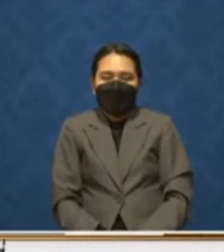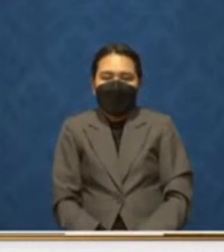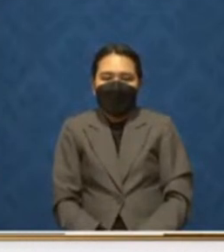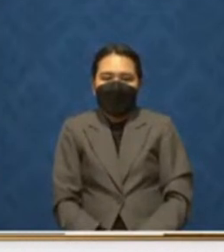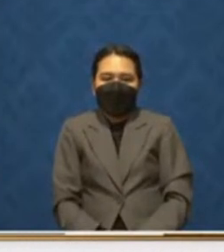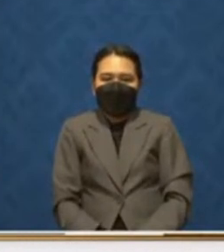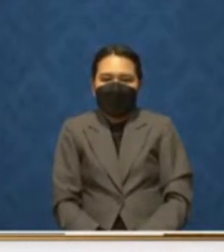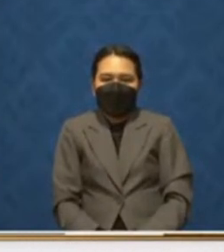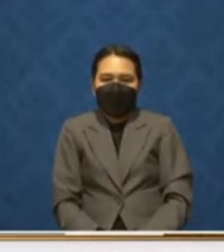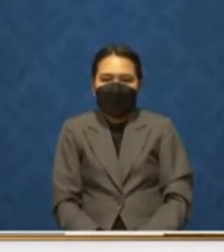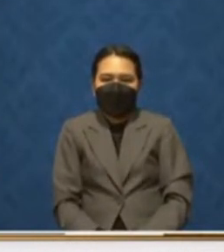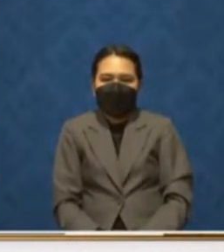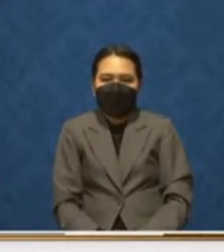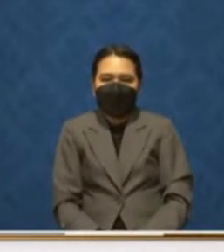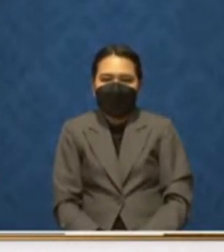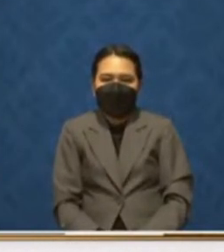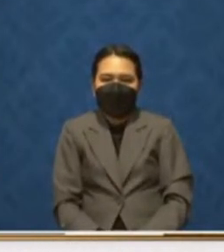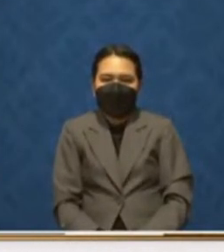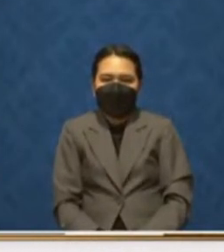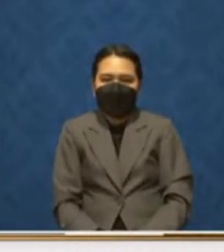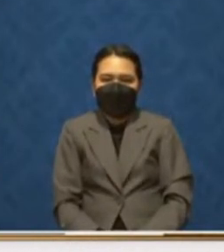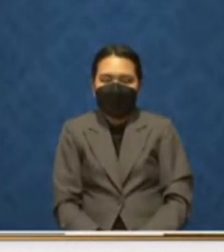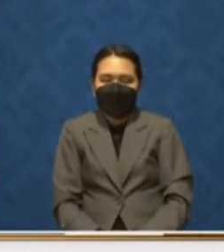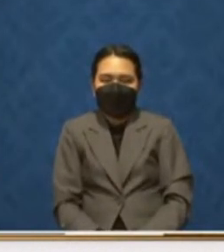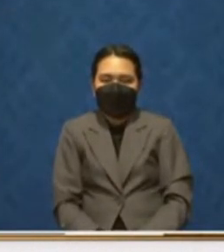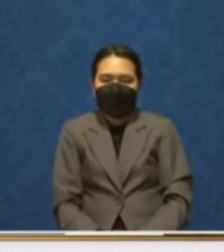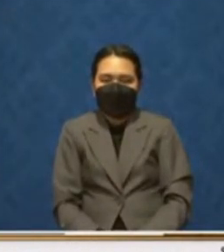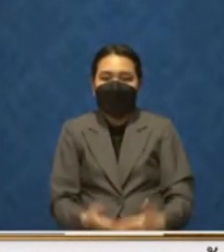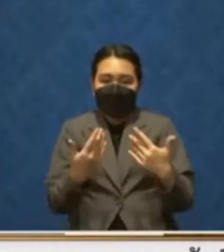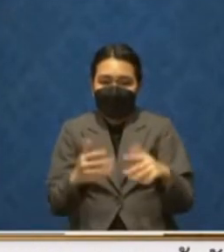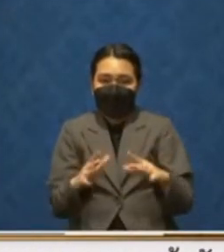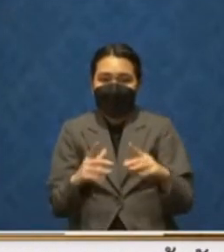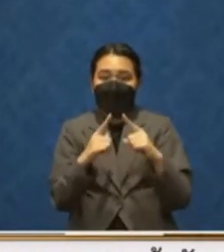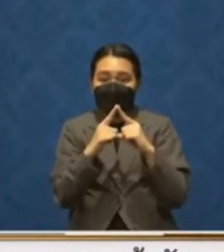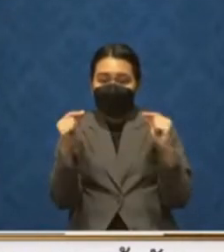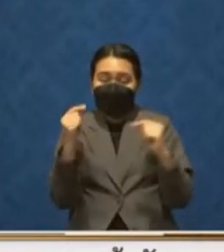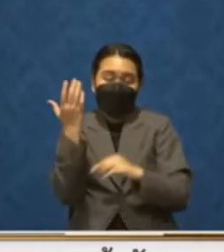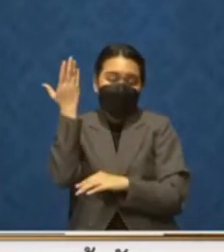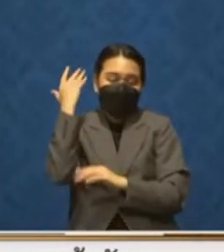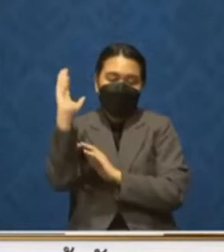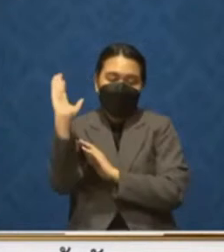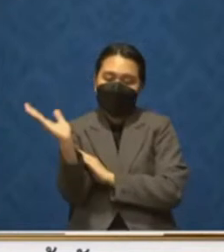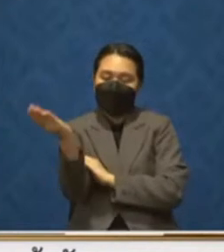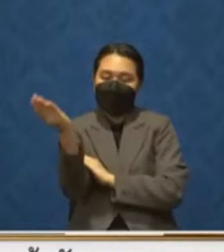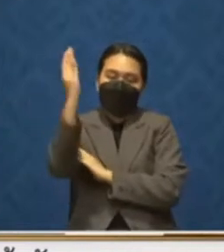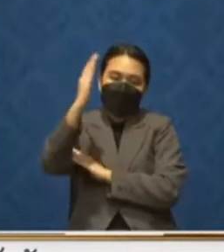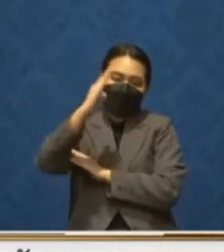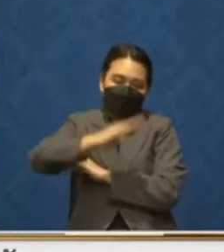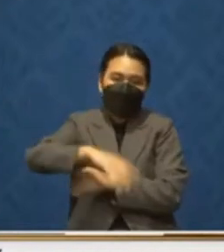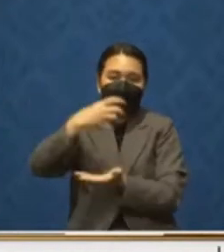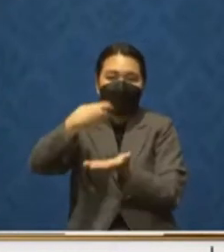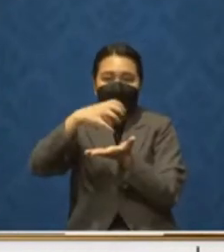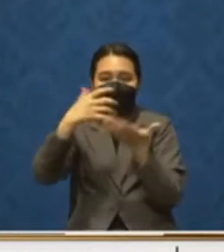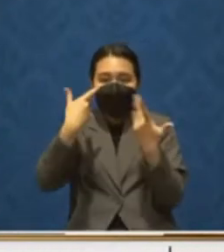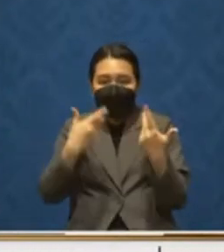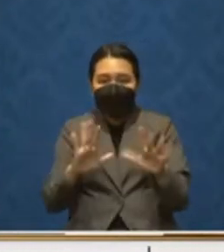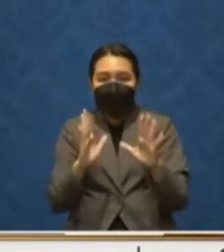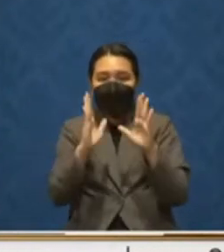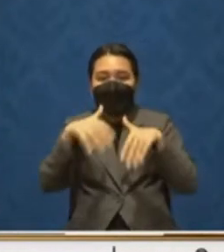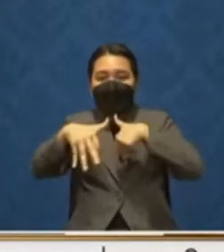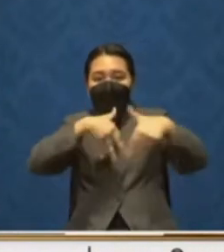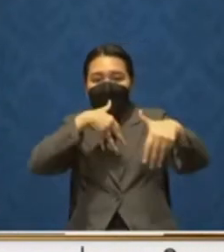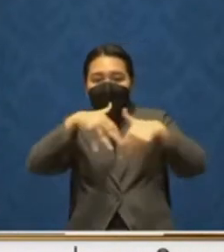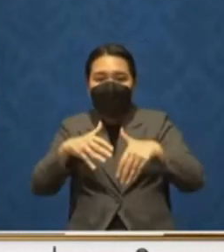ต่อนั้นก็มีเรื่องติดเรื่องที่ท่านเรากลับมาตั้งแต่เช้าเช้าบ่ายฆ่าตัวตายมากที่สุดรายและส่งมีหลาย